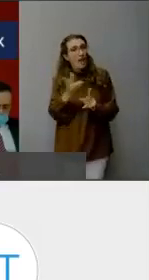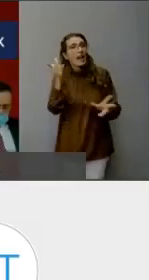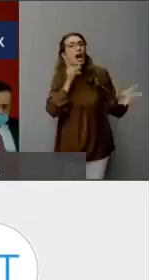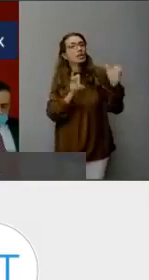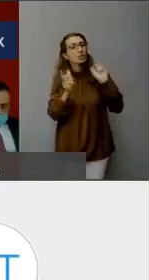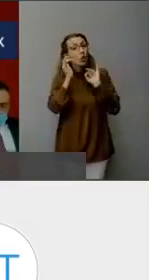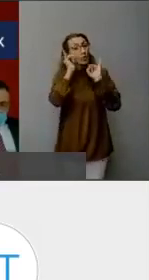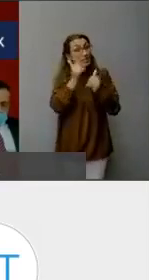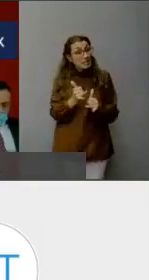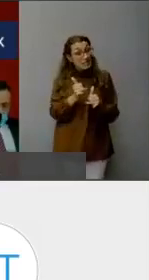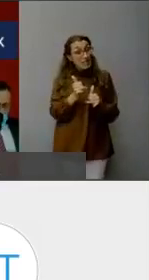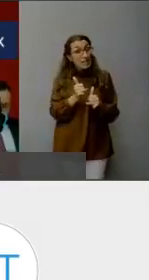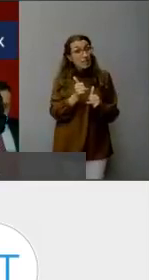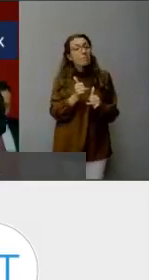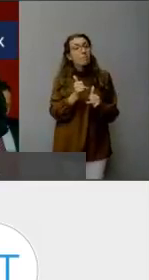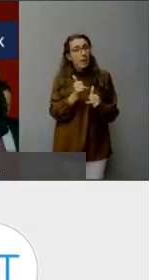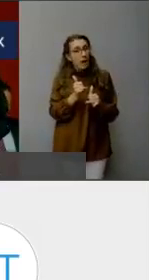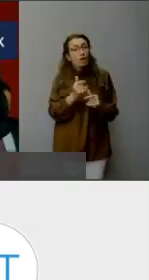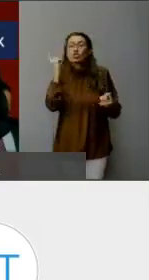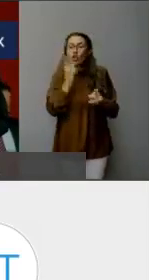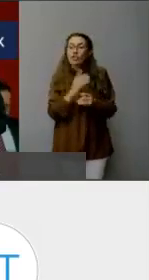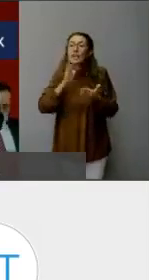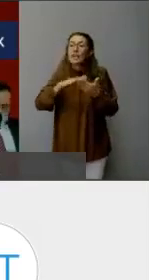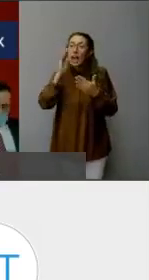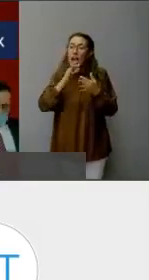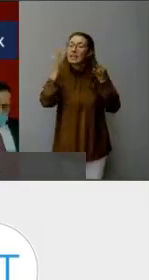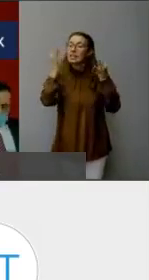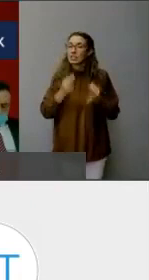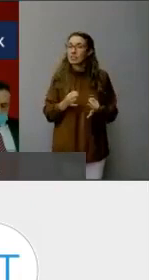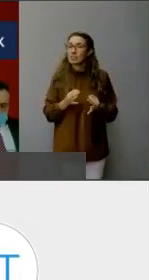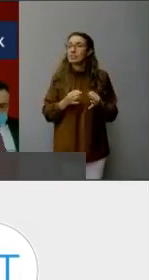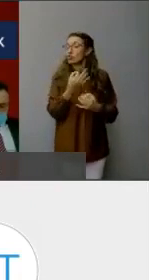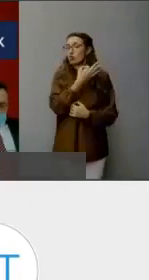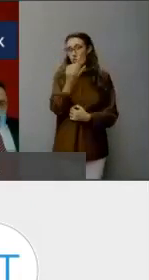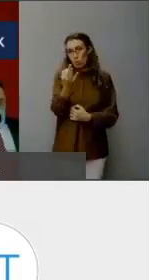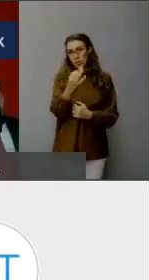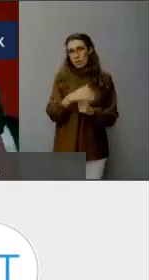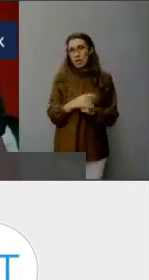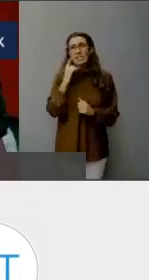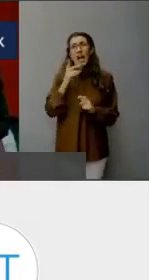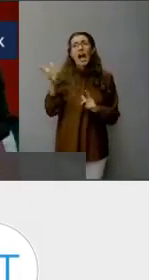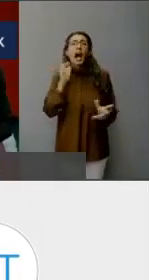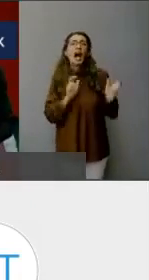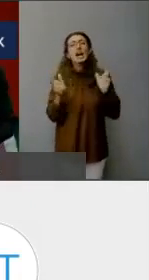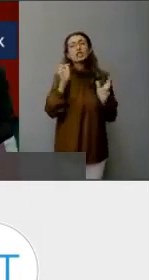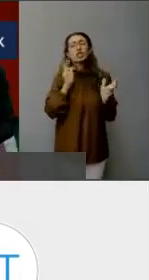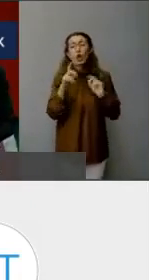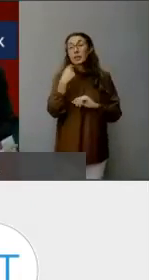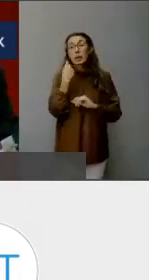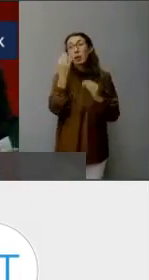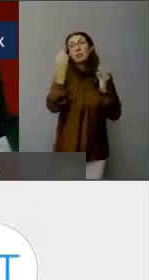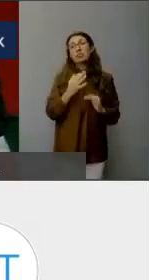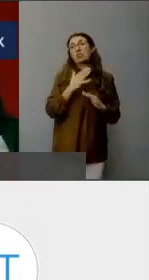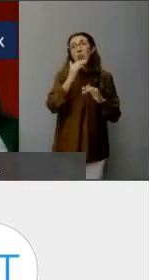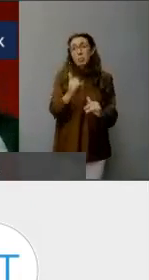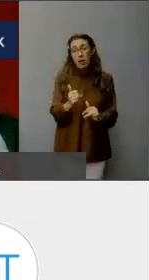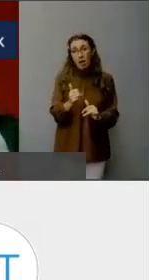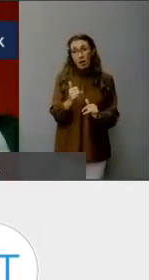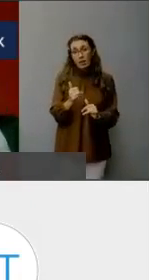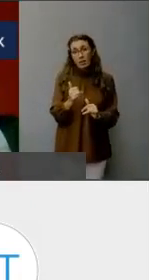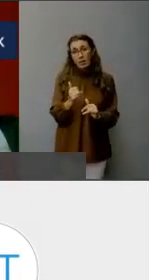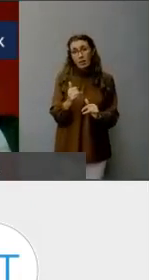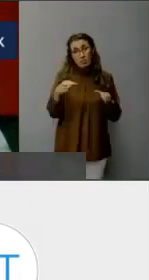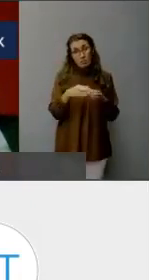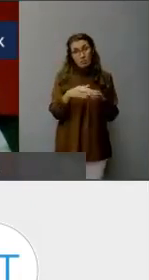ascoltato tutti e altrettanto dovere ascoltare tutti e non prendere alcuna decisione come hanno fatto tanti dietro di me nelle precedenti